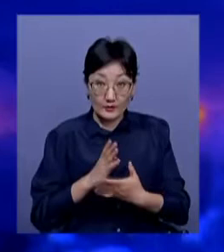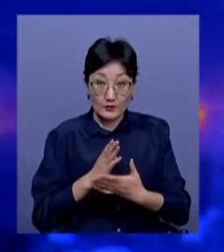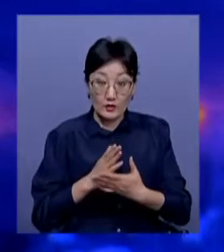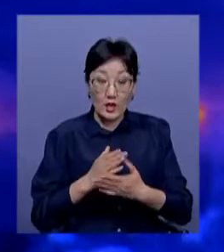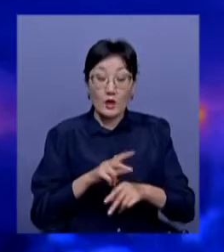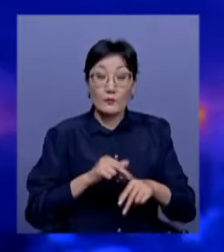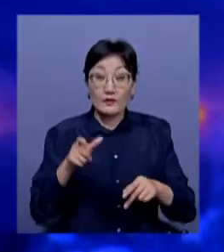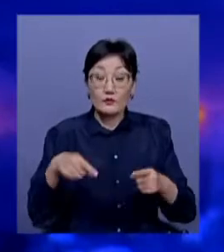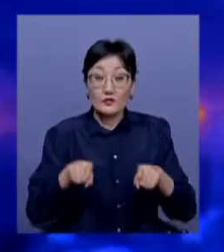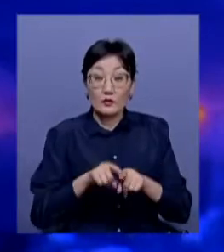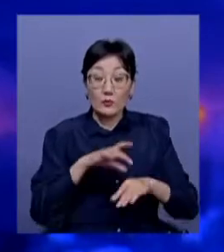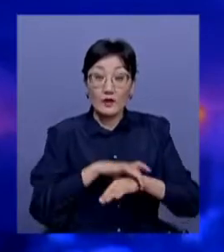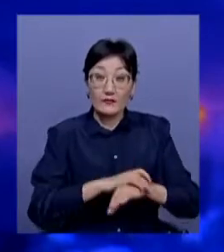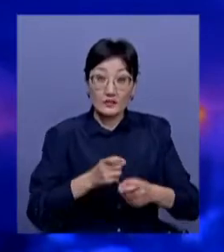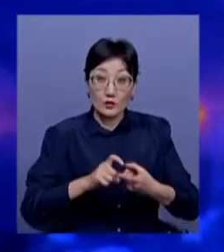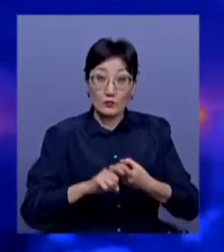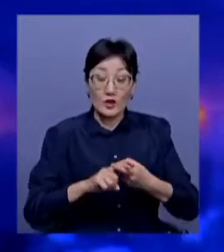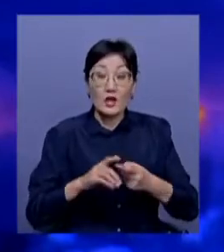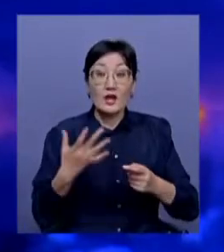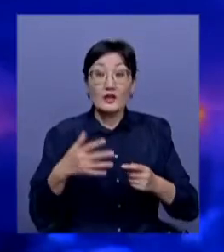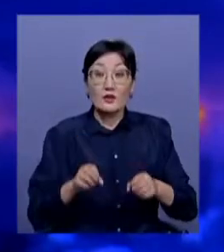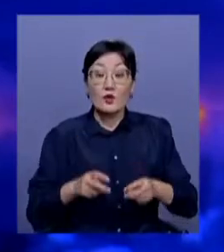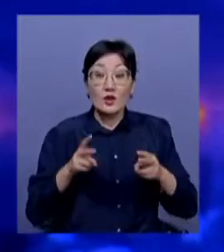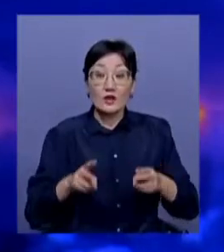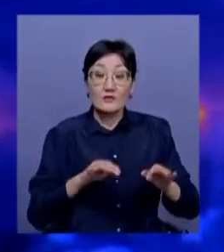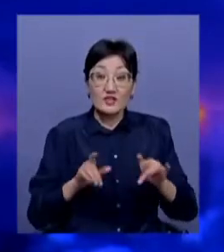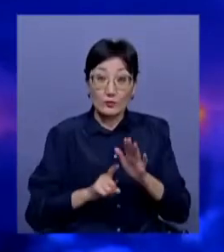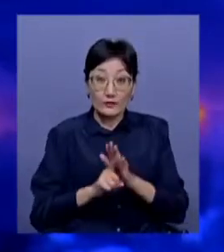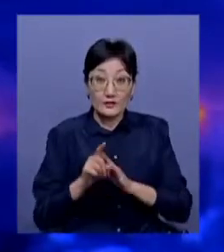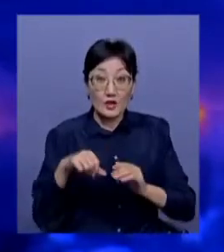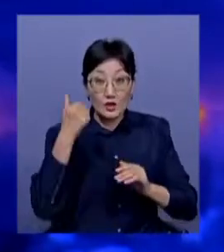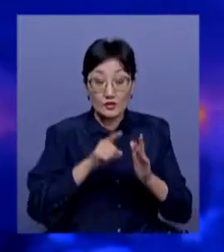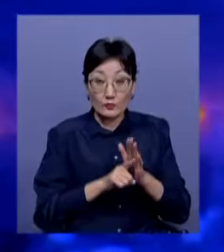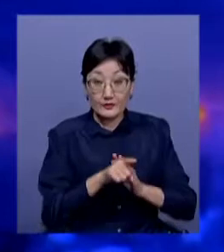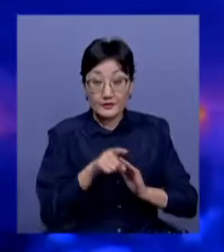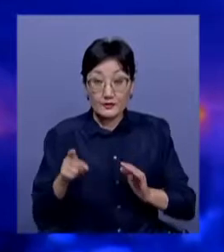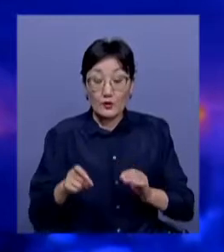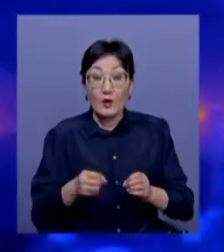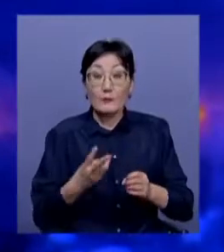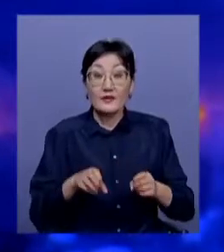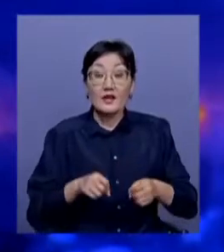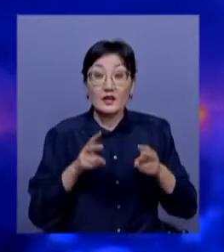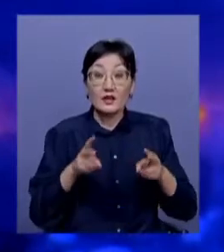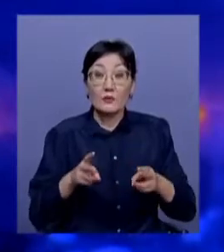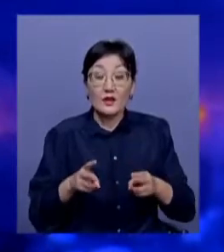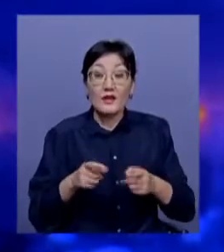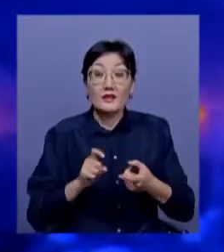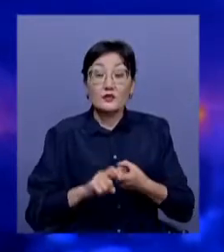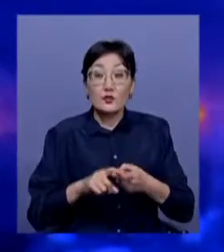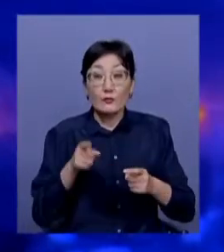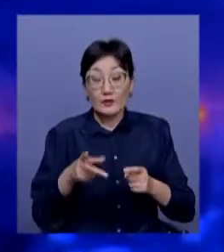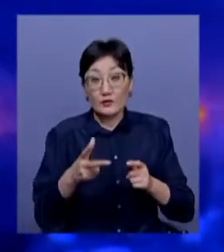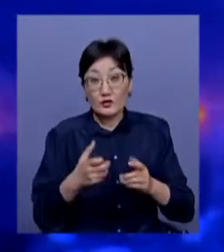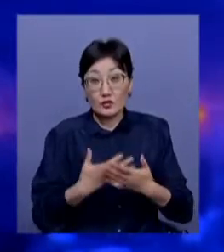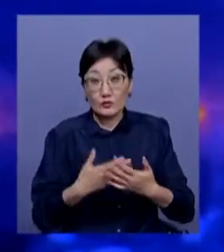Тәртіп сақшылары осындай фактілер бойынша 50 қылмыстық іс қозғады. Жыл басынан бері кибер қылмыскерлердің әрекетіне қатысты